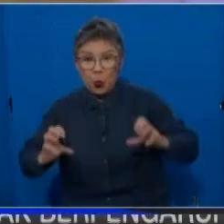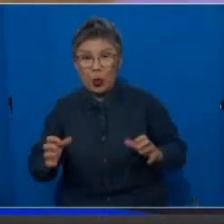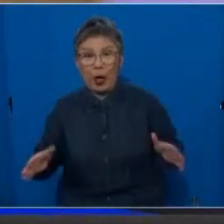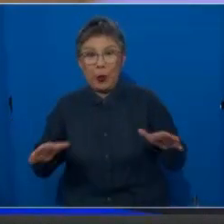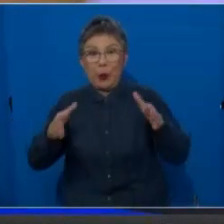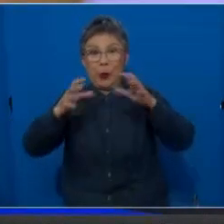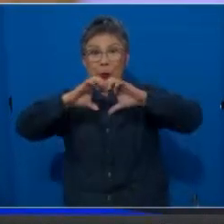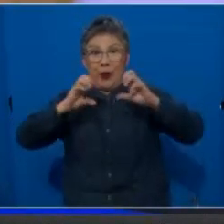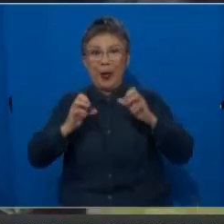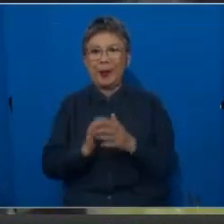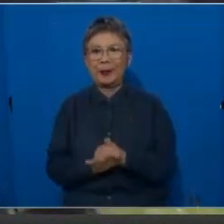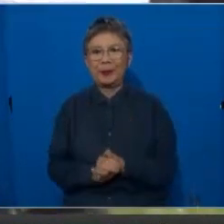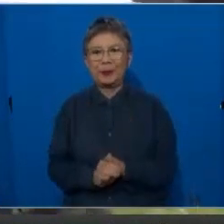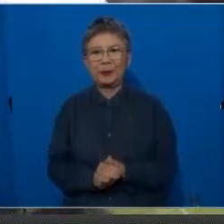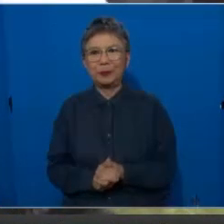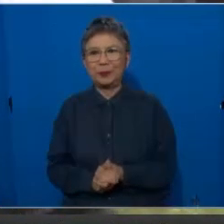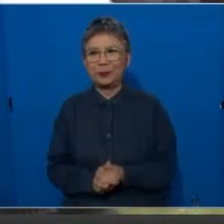durian.